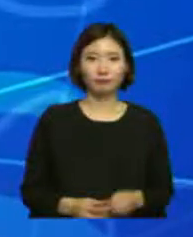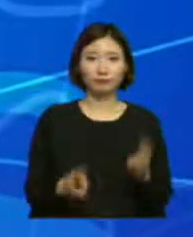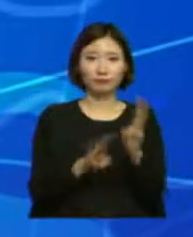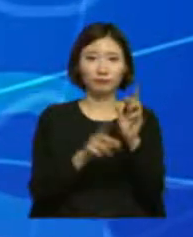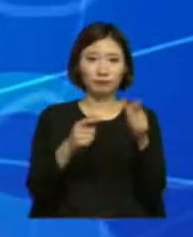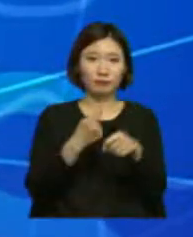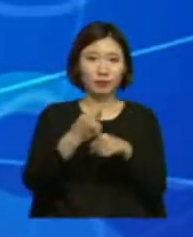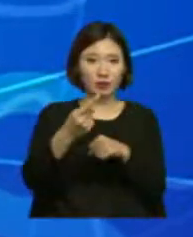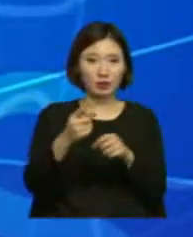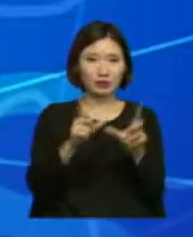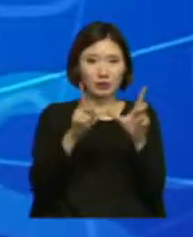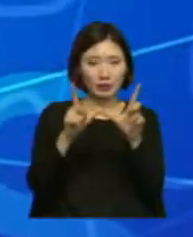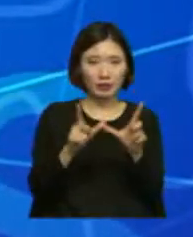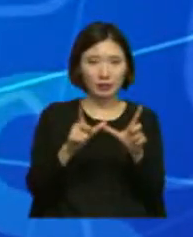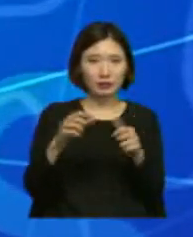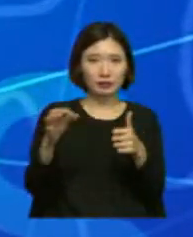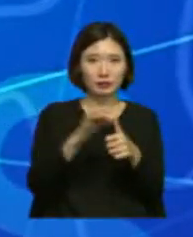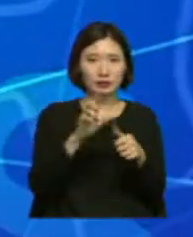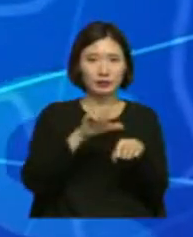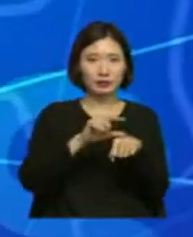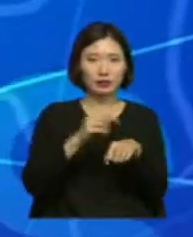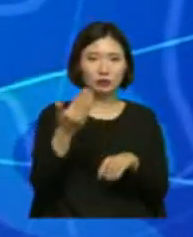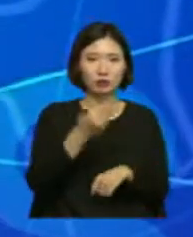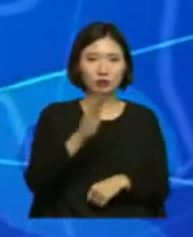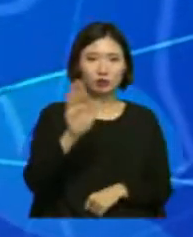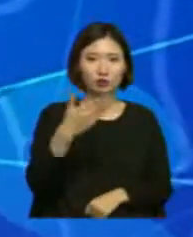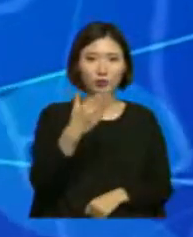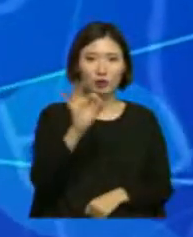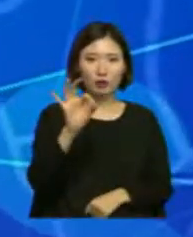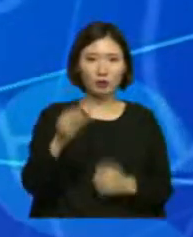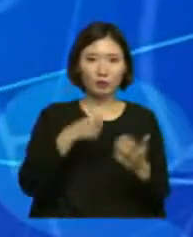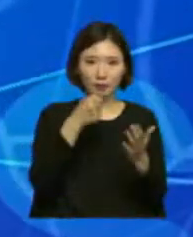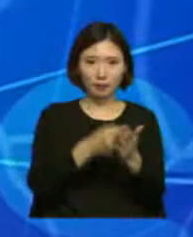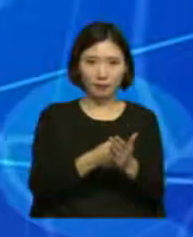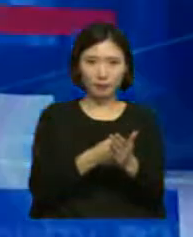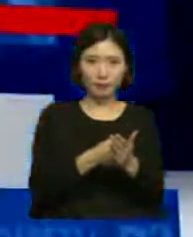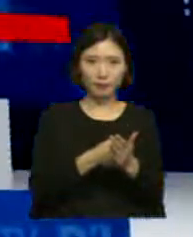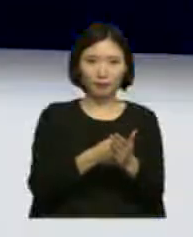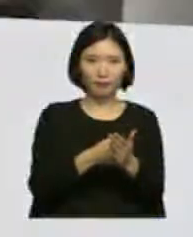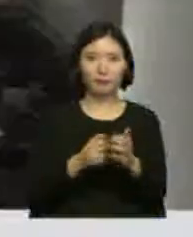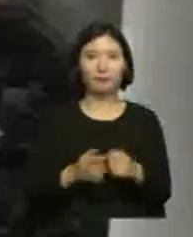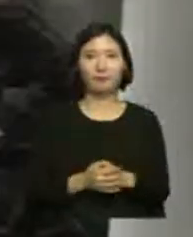중랑구 가 내년 생활 임금을 시간당 9천 900원으로 확정했습니다